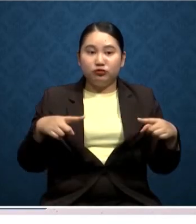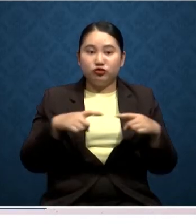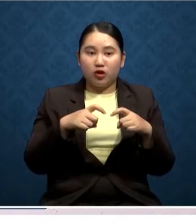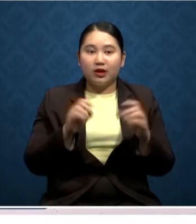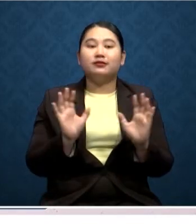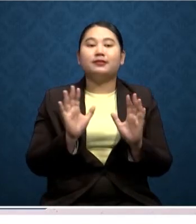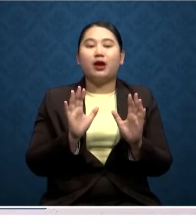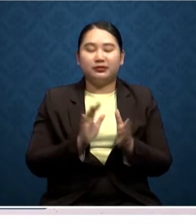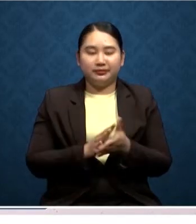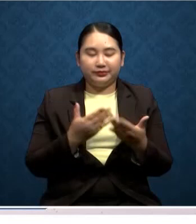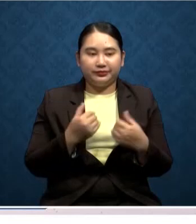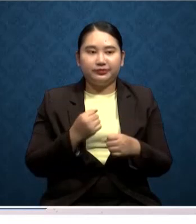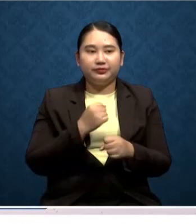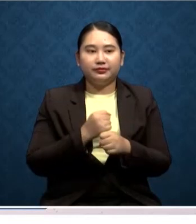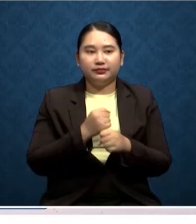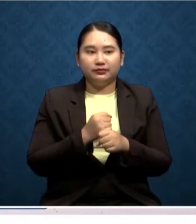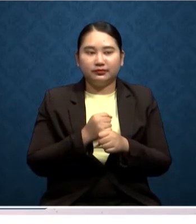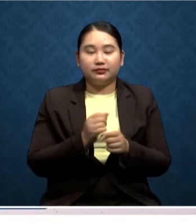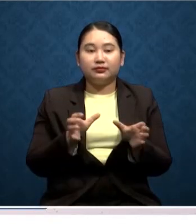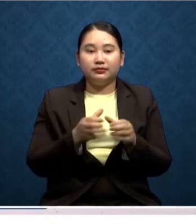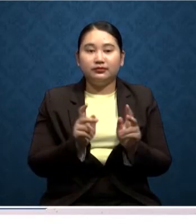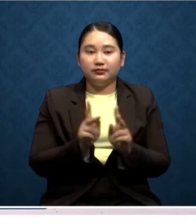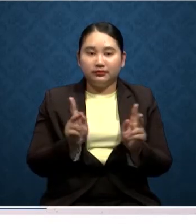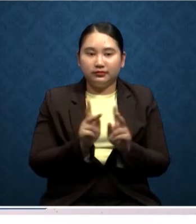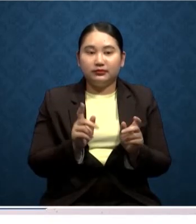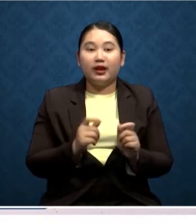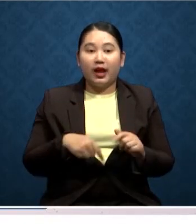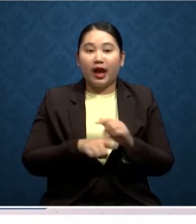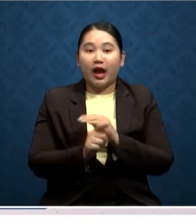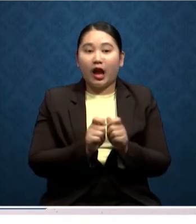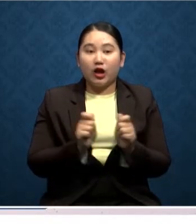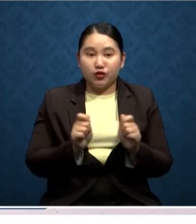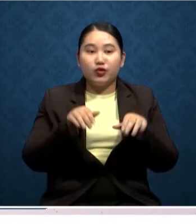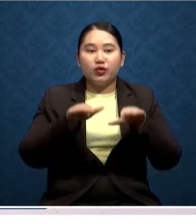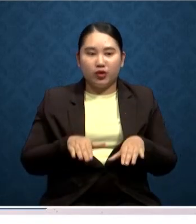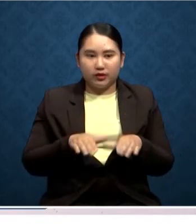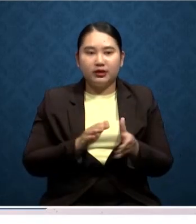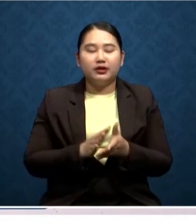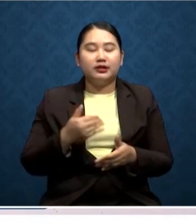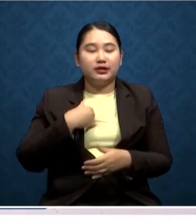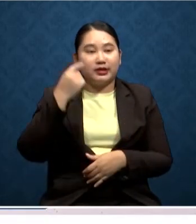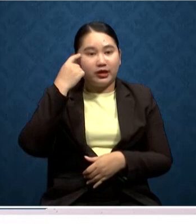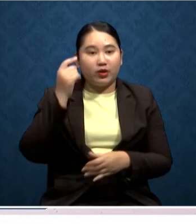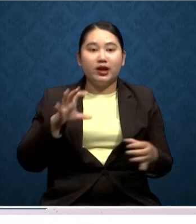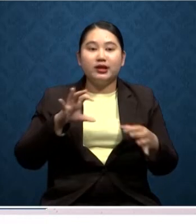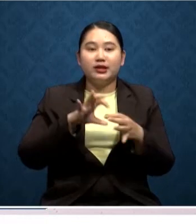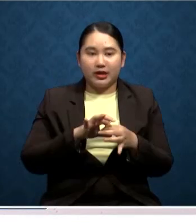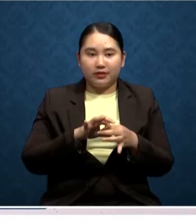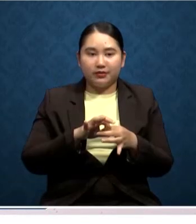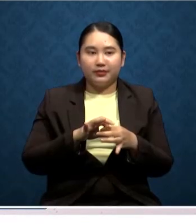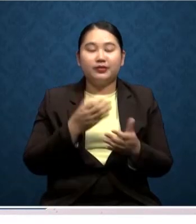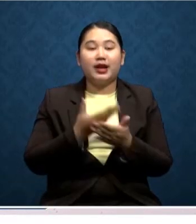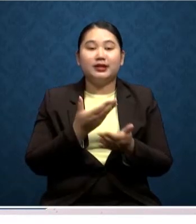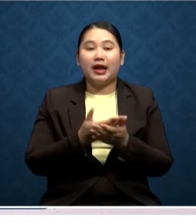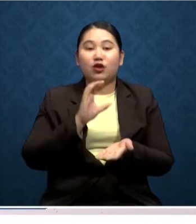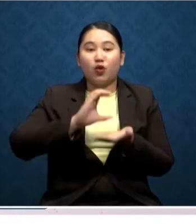อ่าทำให้จำนวนคณะกรรมาธิการและอนุกรรมาธิการลดลงนะคะซึ่งจะส่งผลกส่งผลให้ประหยัด